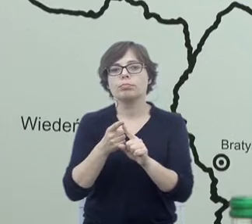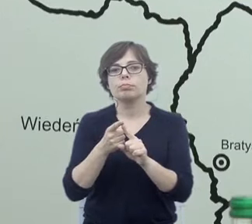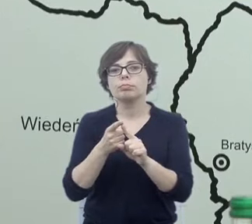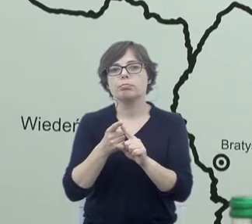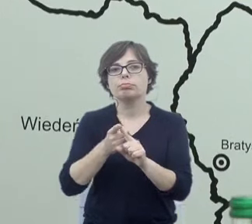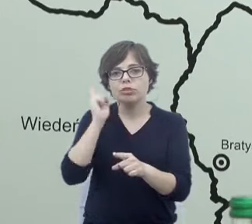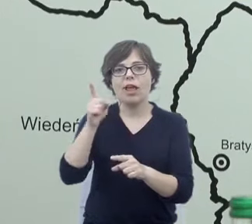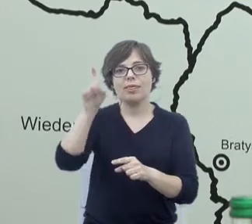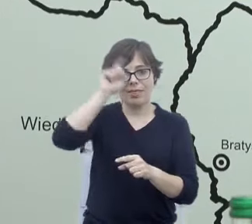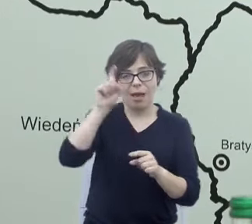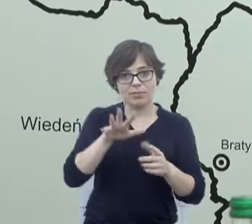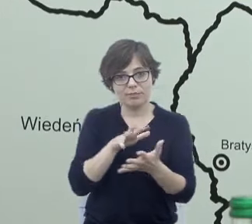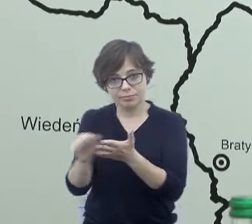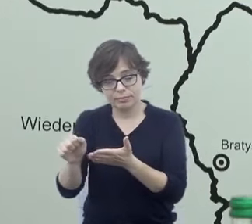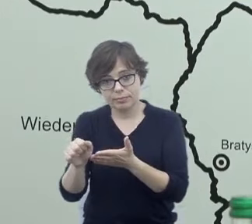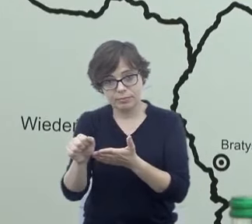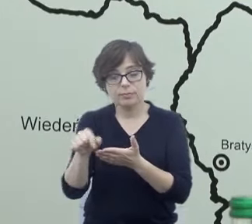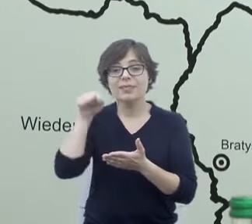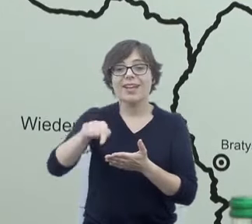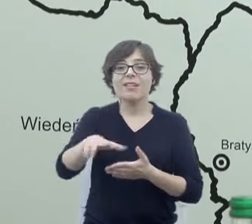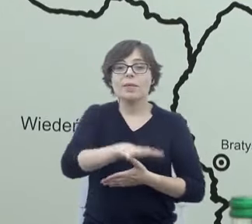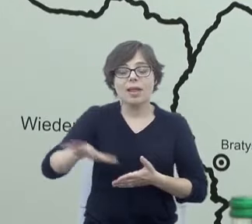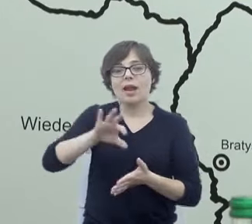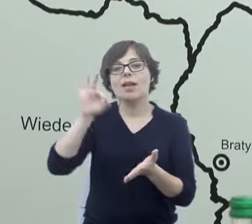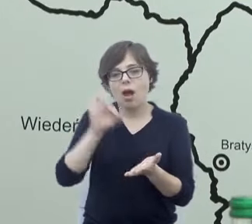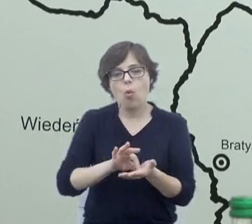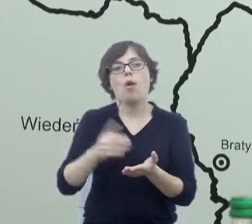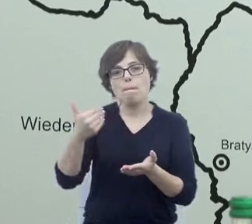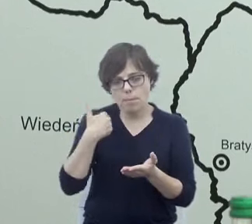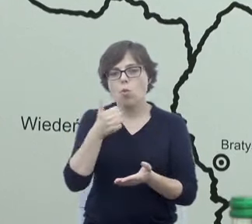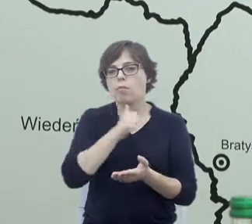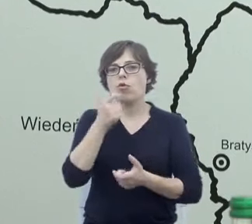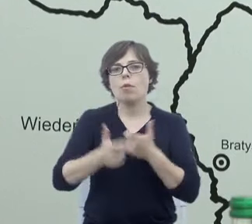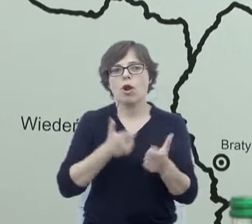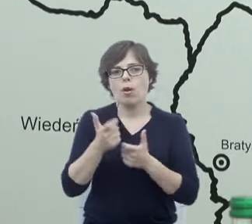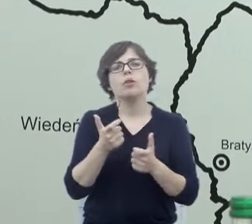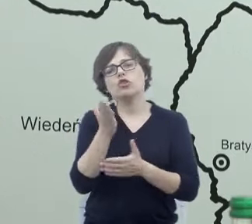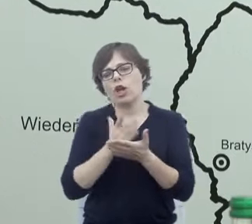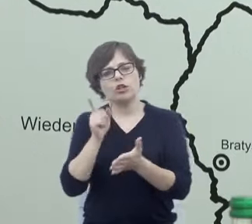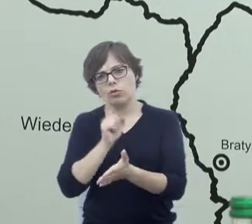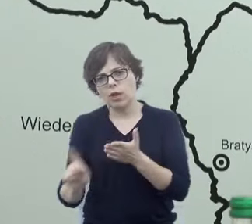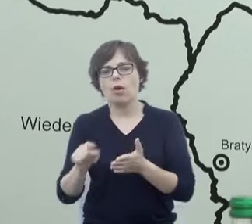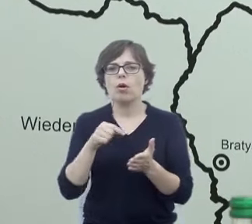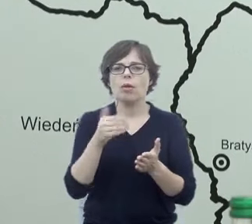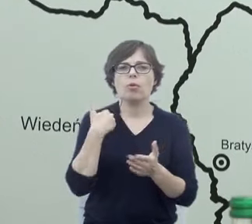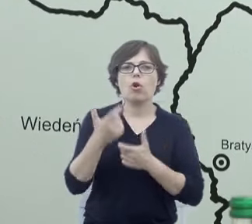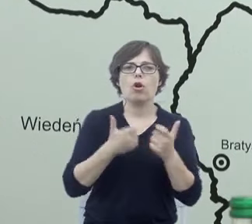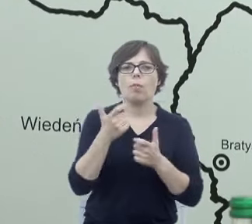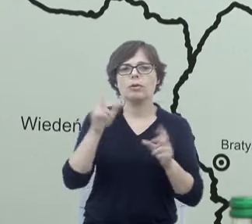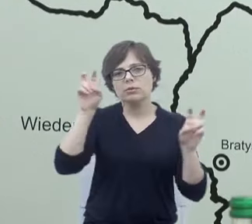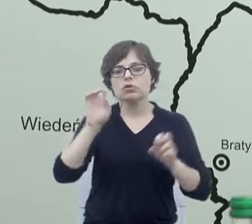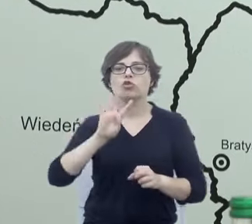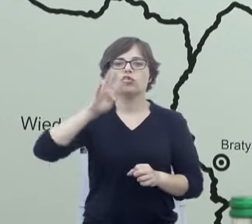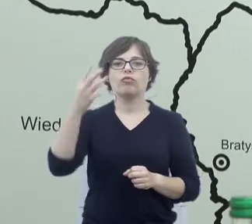niemiecką, na tym terenie przeprowadziły, czy próbowały przeprowadzić, to się w części nie udało, tak zwaną czwartą